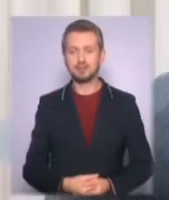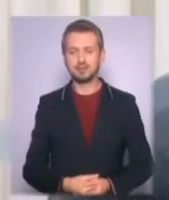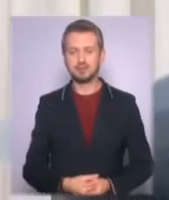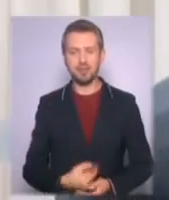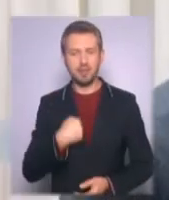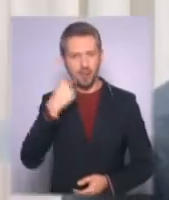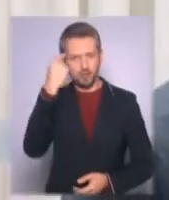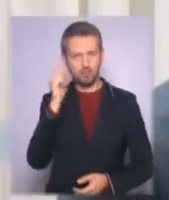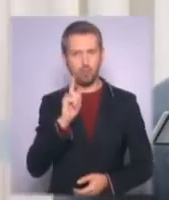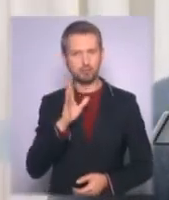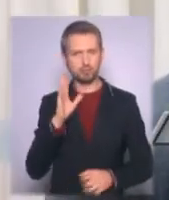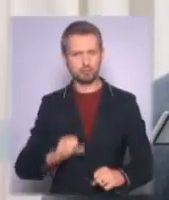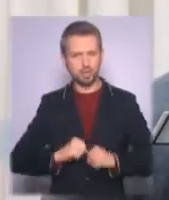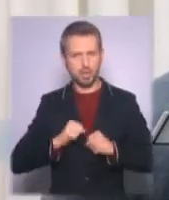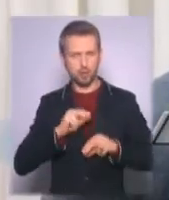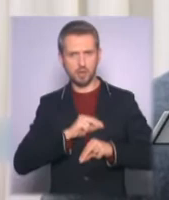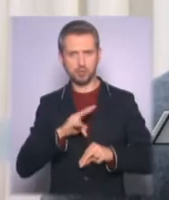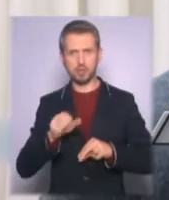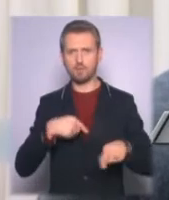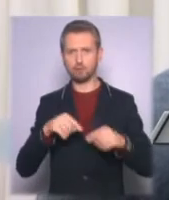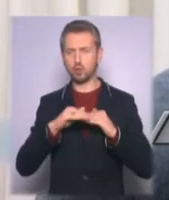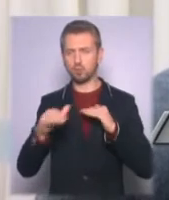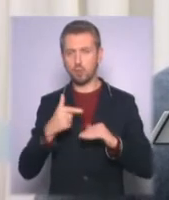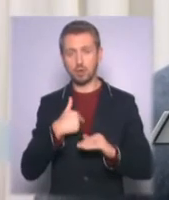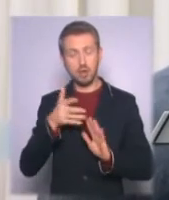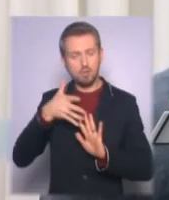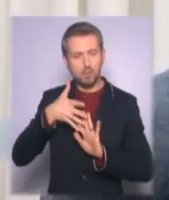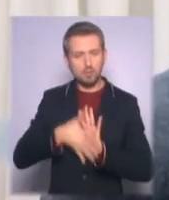Я думаю, що старанно працюючи на футбольному полі, я пропитаю